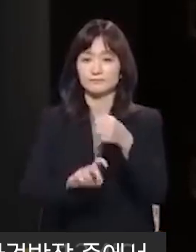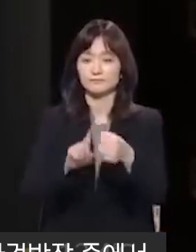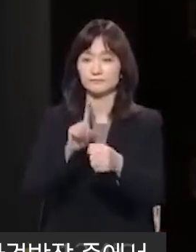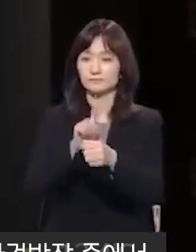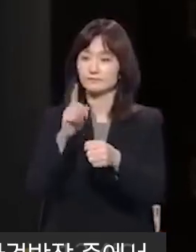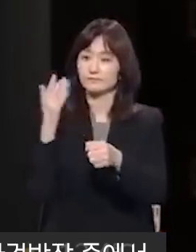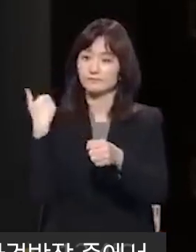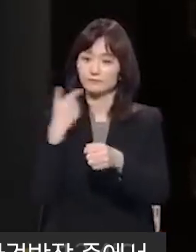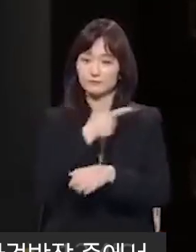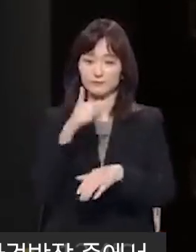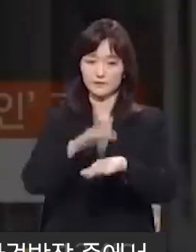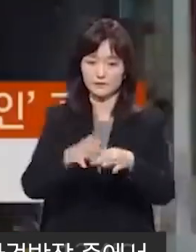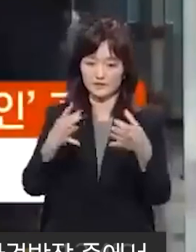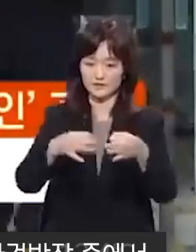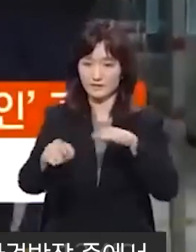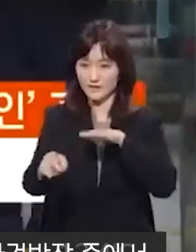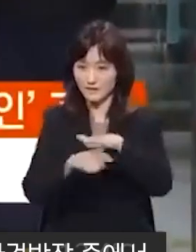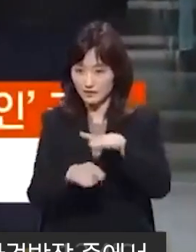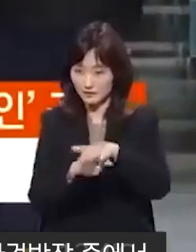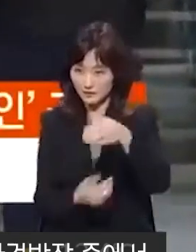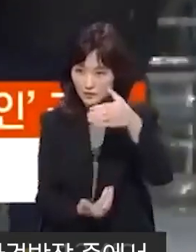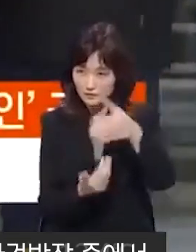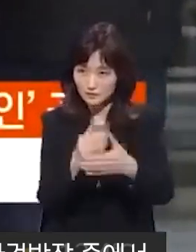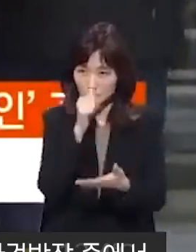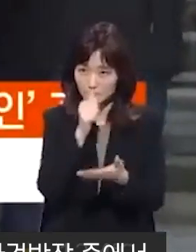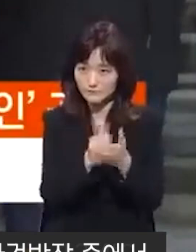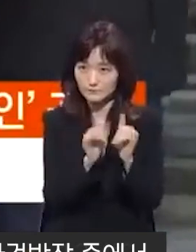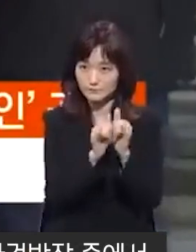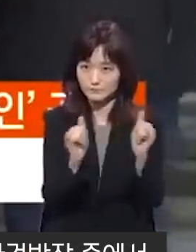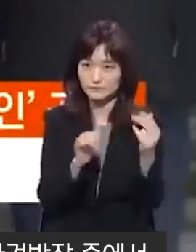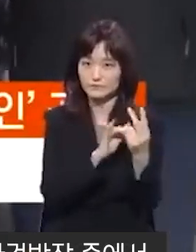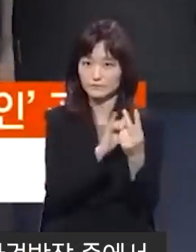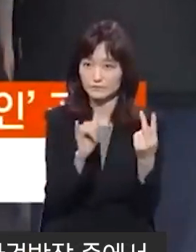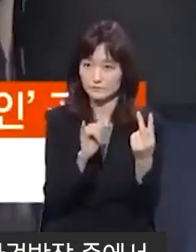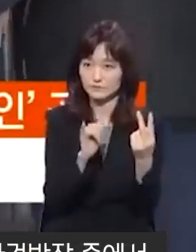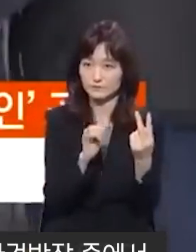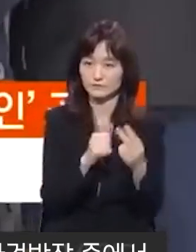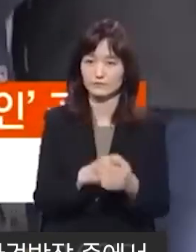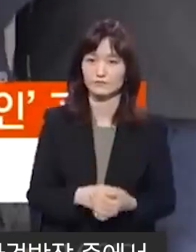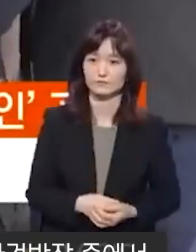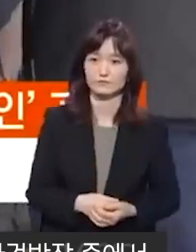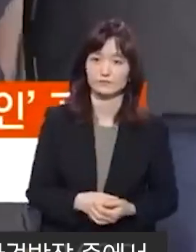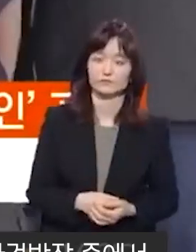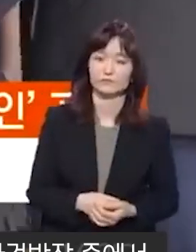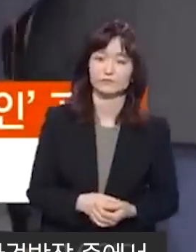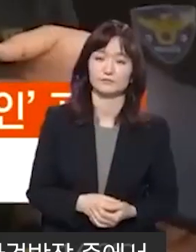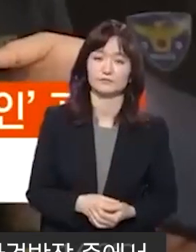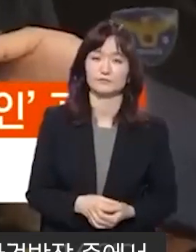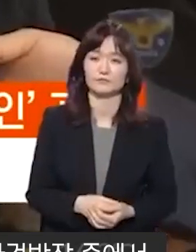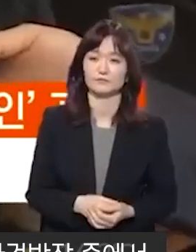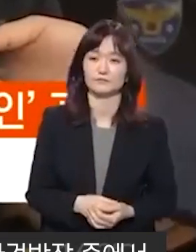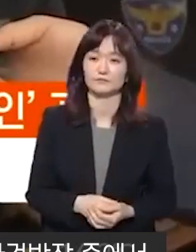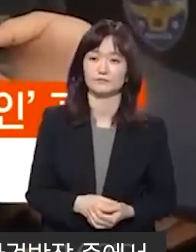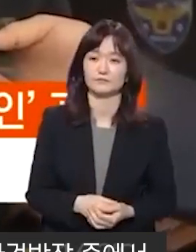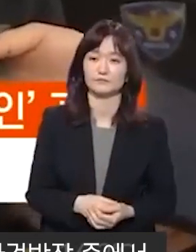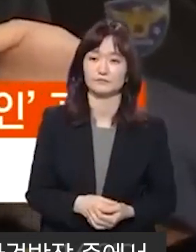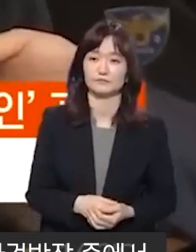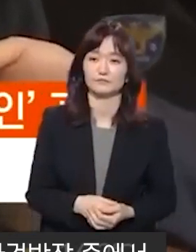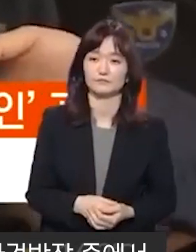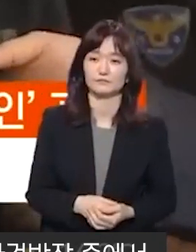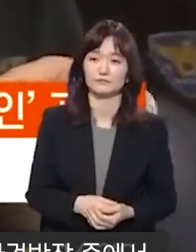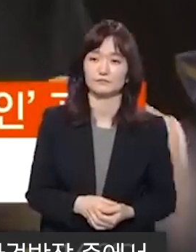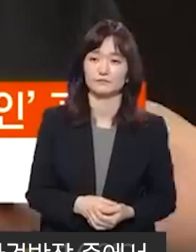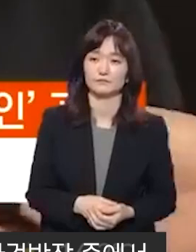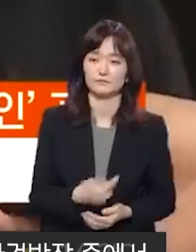대전 은행 강도 살인 사건의 주범이죠. 두 사람. 자, 그런데 처음에 이게